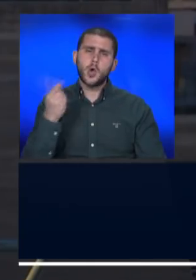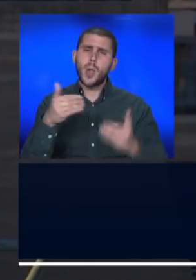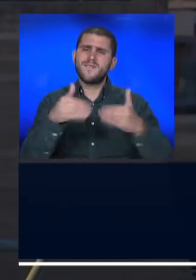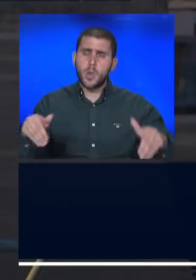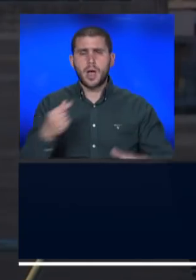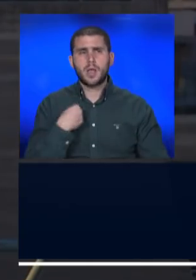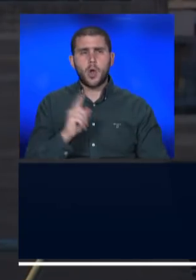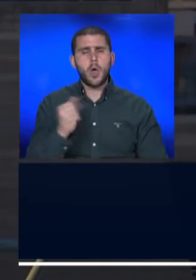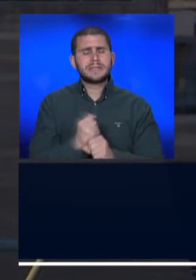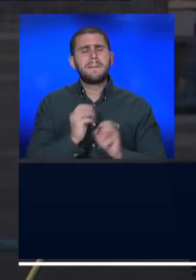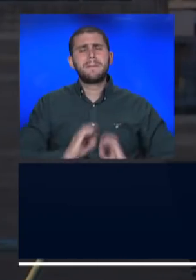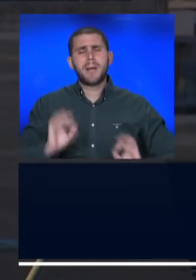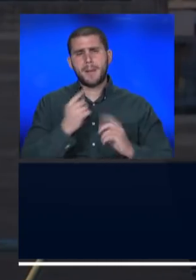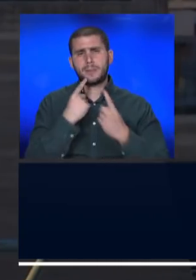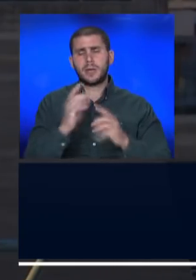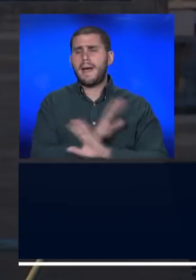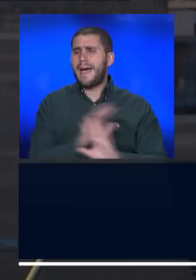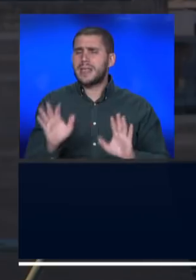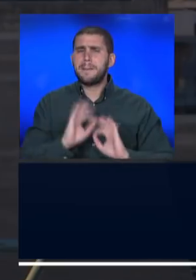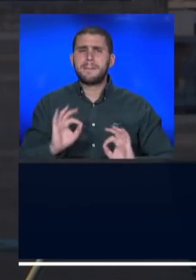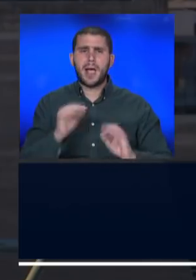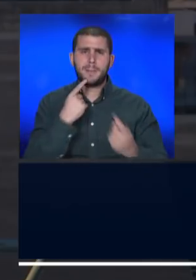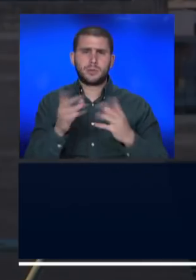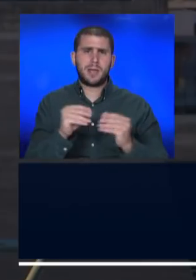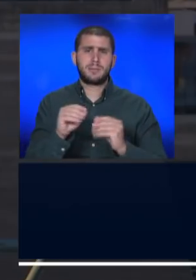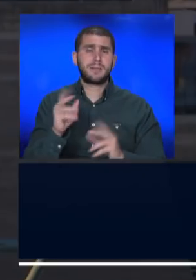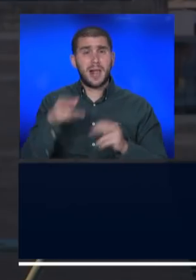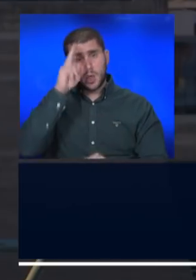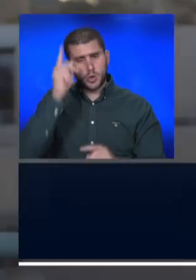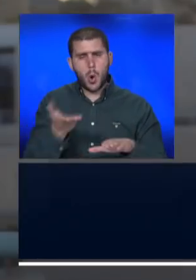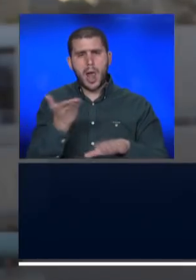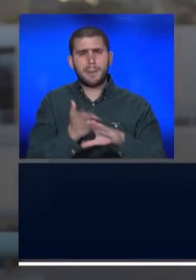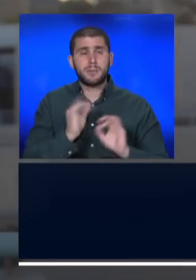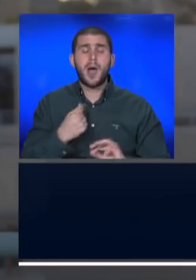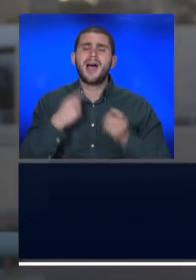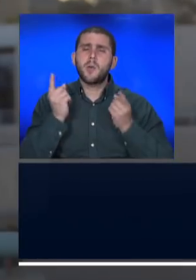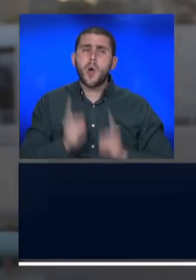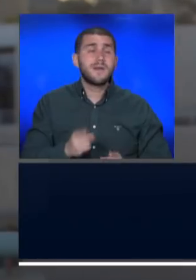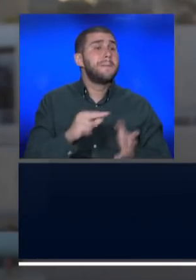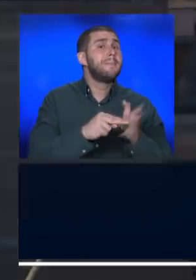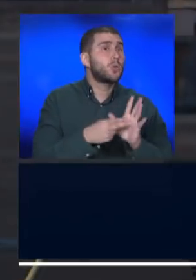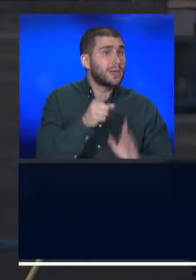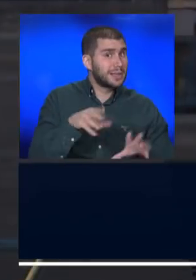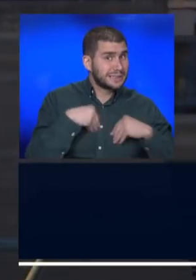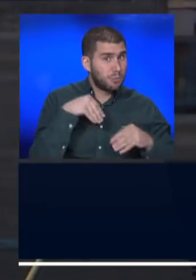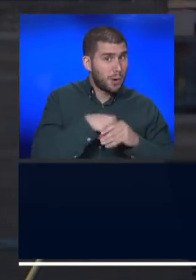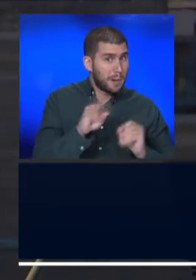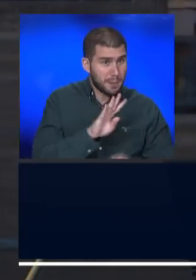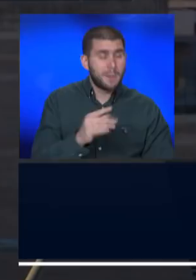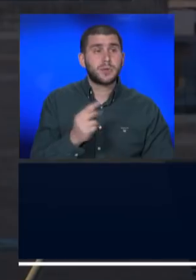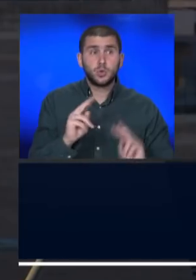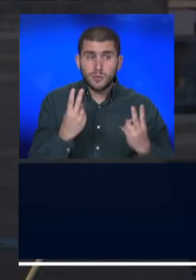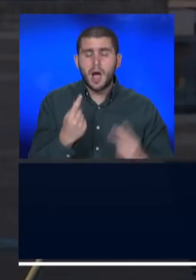במסע ומתן, אין כל מסע ומתן עם הליכוד, ולא על הפרק, אנחנו מחויבים. מבחינת מדיניות, האם תשבו עם נתניהו? אז אנחנו שוב? אז אנחנו